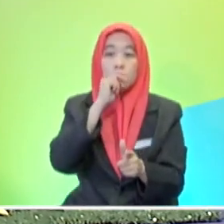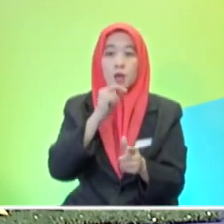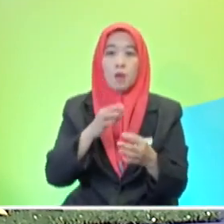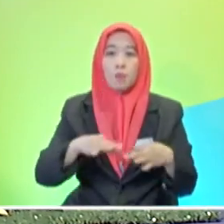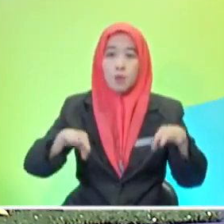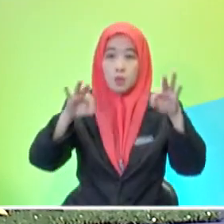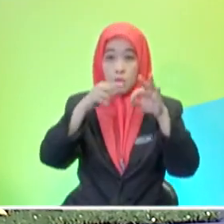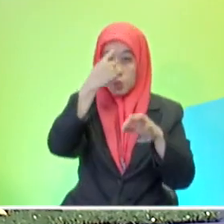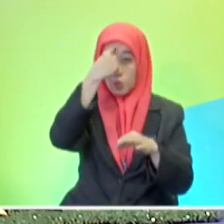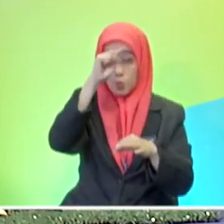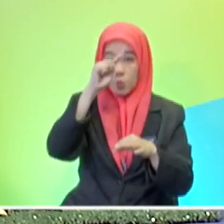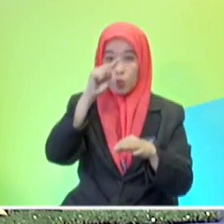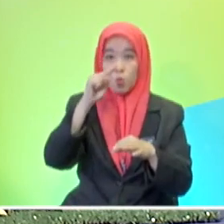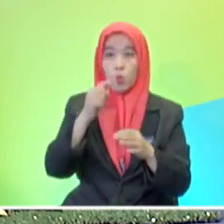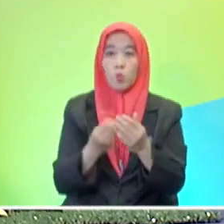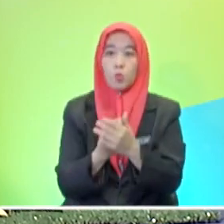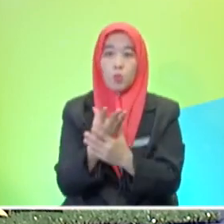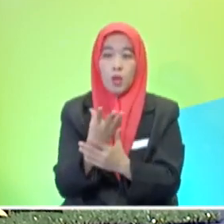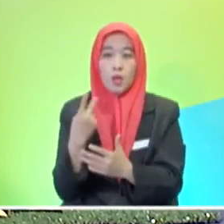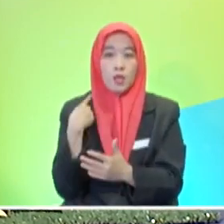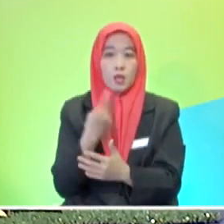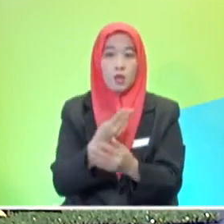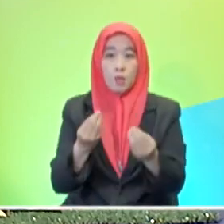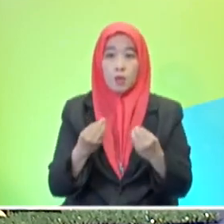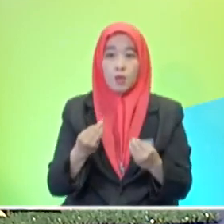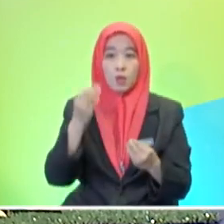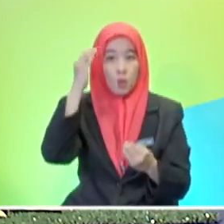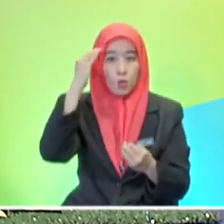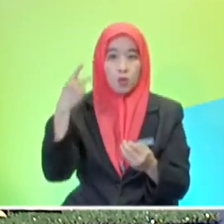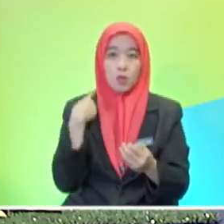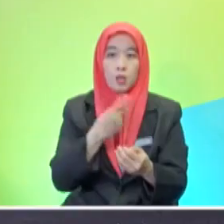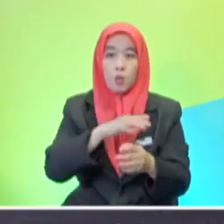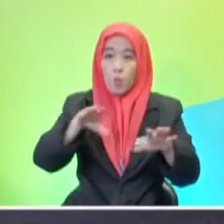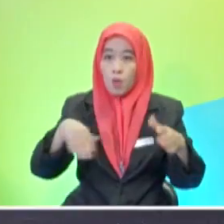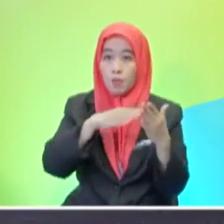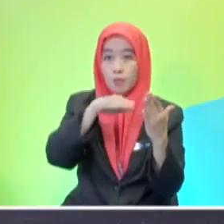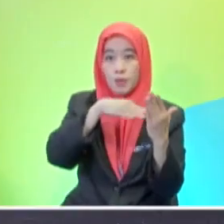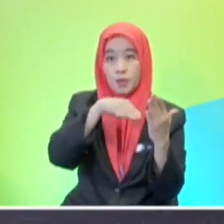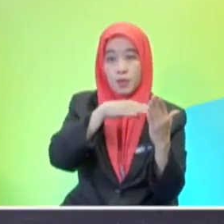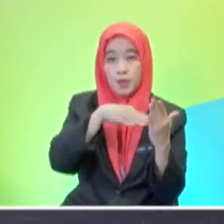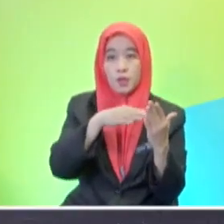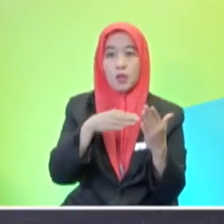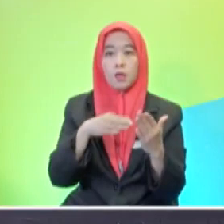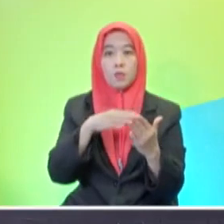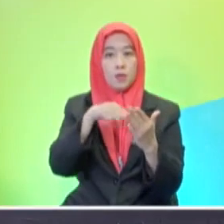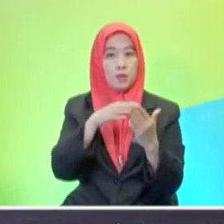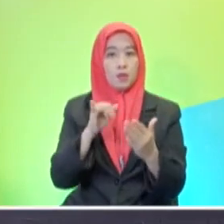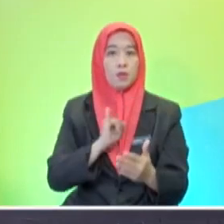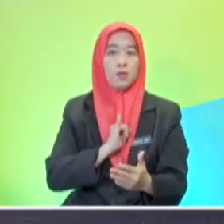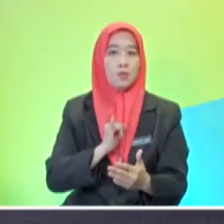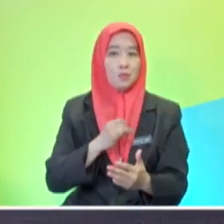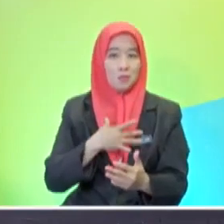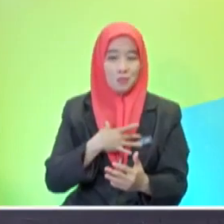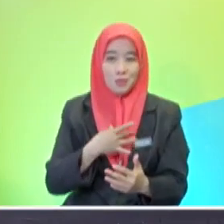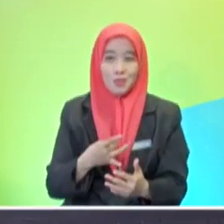kepada tumbuhan? Kita nak tahu, kita jalankan penyiasatan sekali lagi, nak tak? Okey, penyiasatan ni saya suka cikgu. Okey, baik.